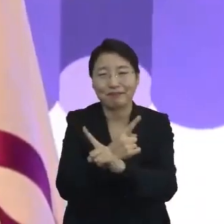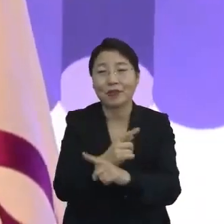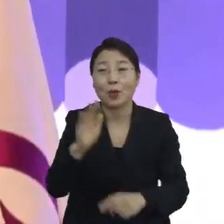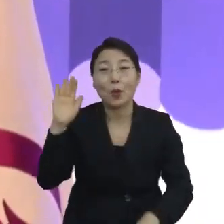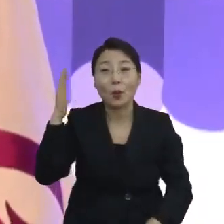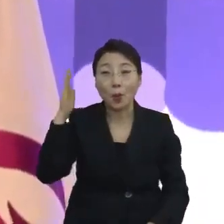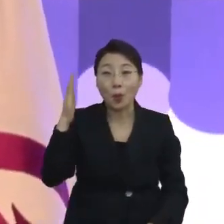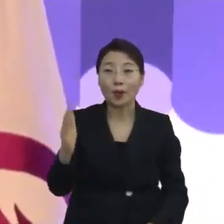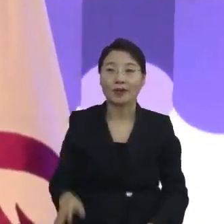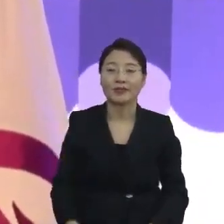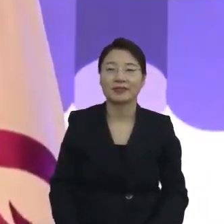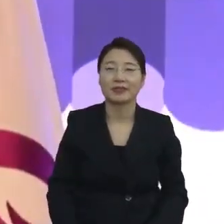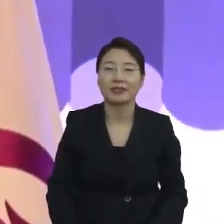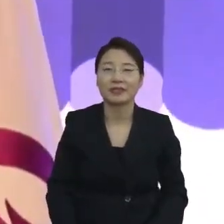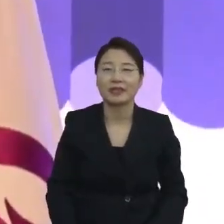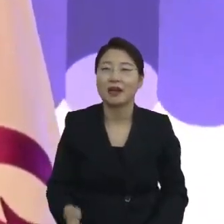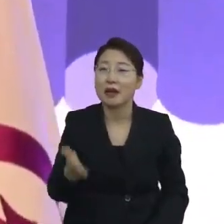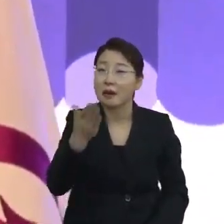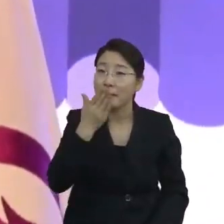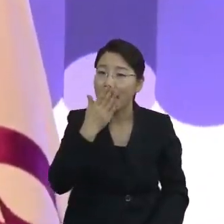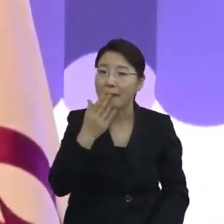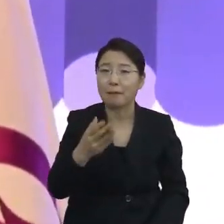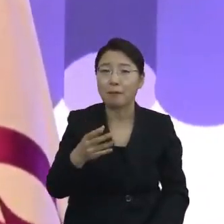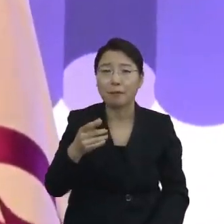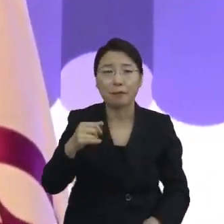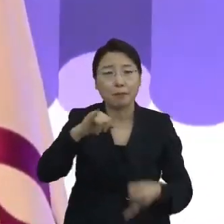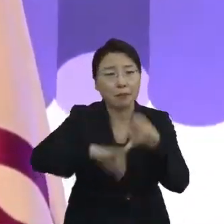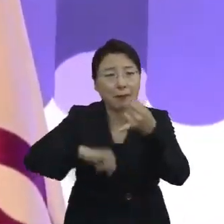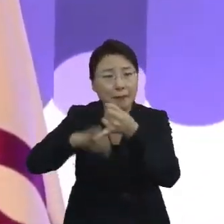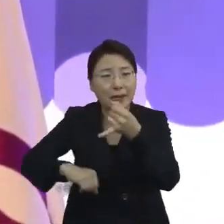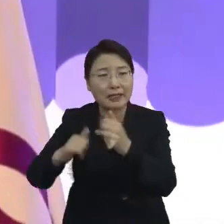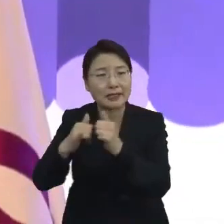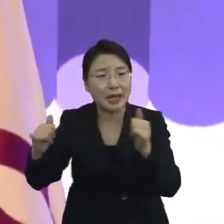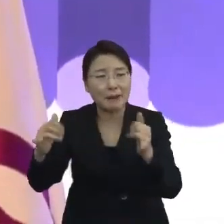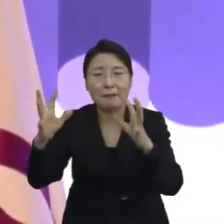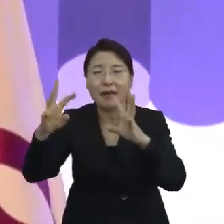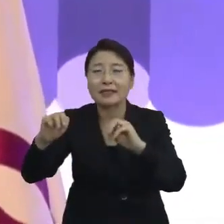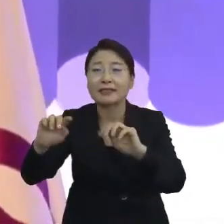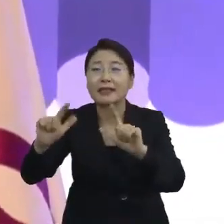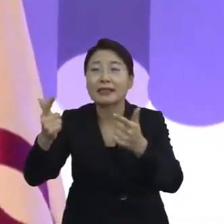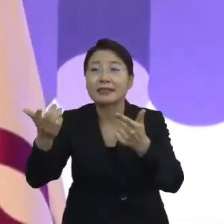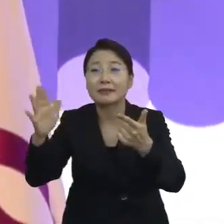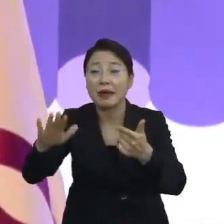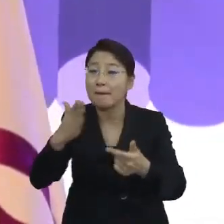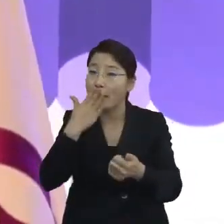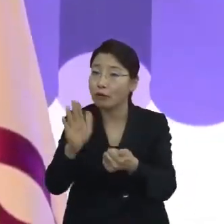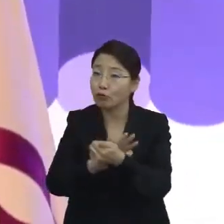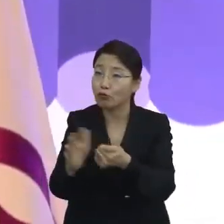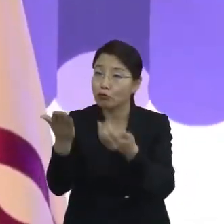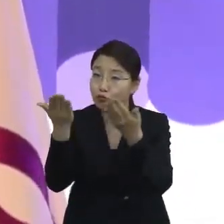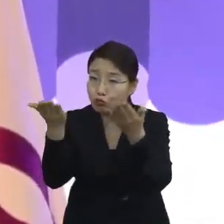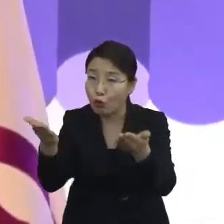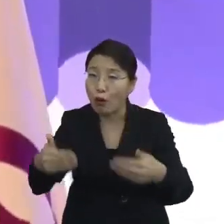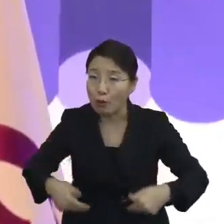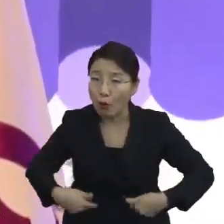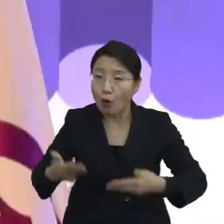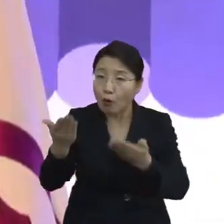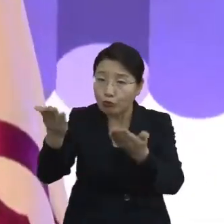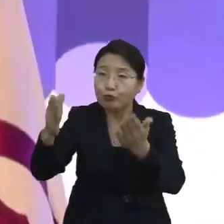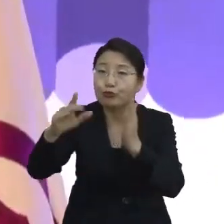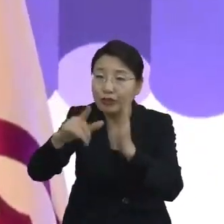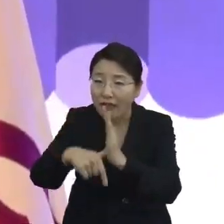요즘에 끼니를 거르는 분들은 많지 않거든요. 근데 그분들을 식사를 대접하면서도 필요한 걸